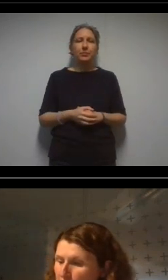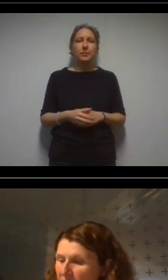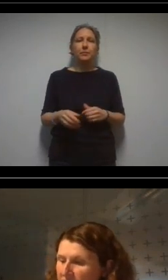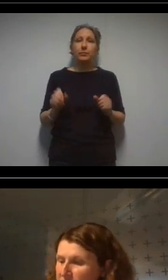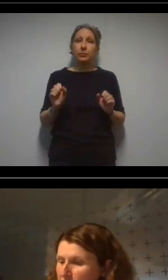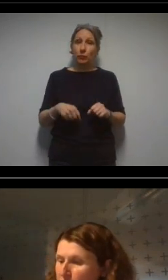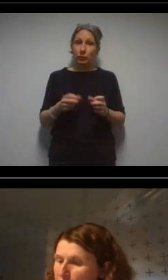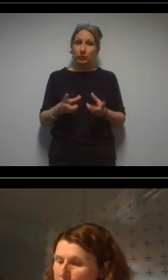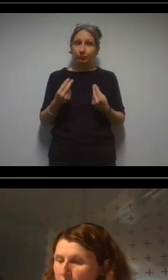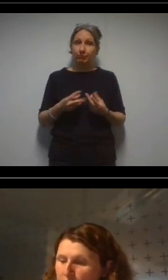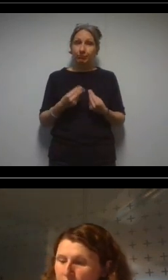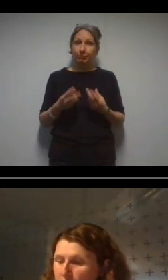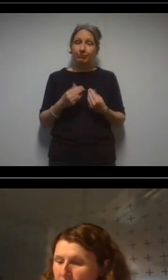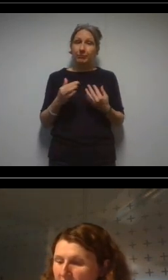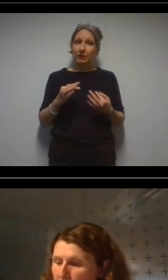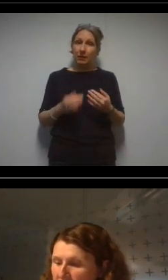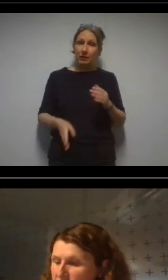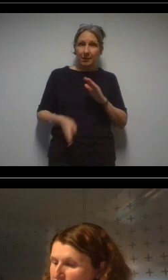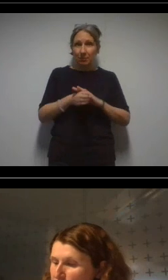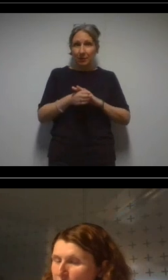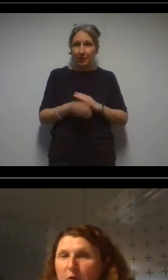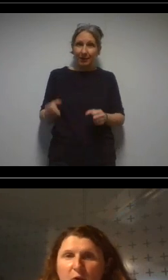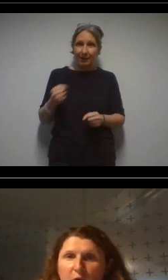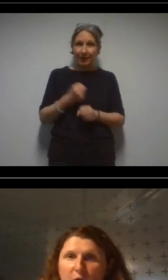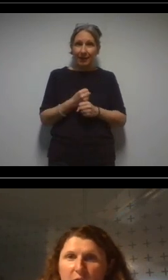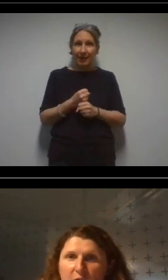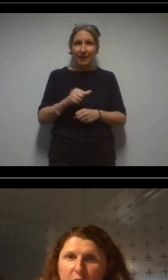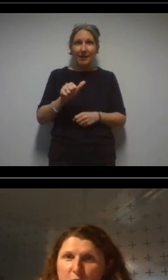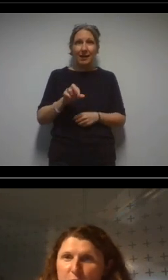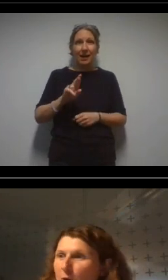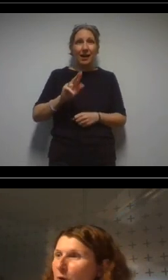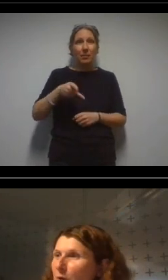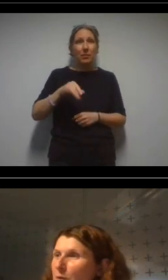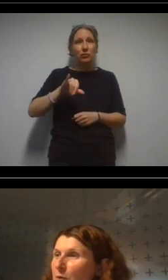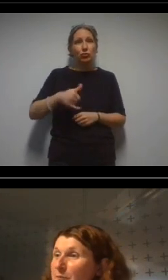un peu plus sur la naissance du coup d'Arpège et